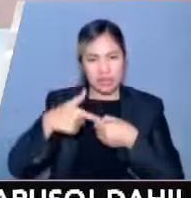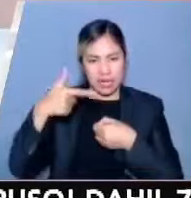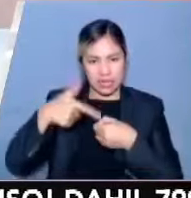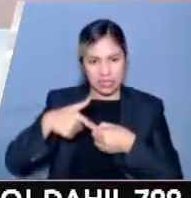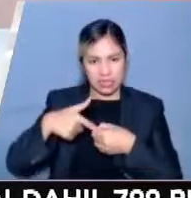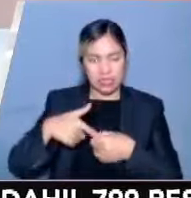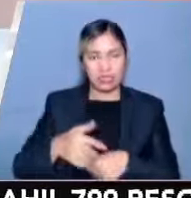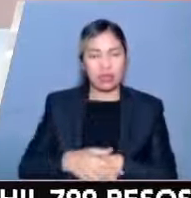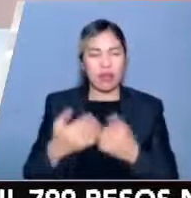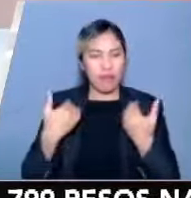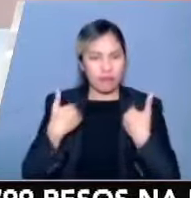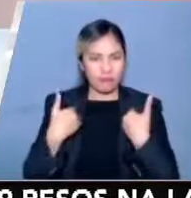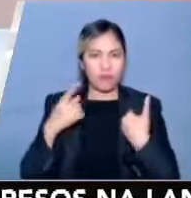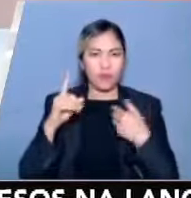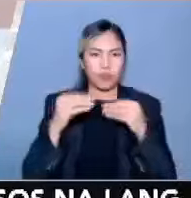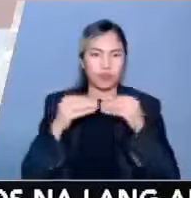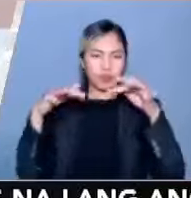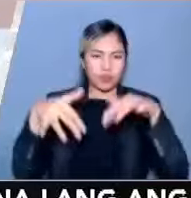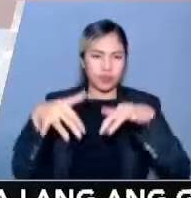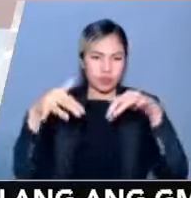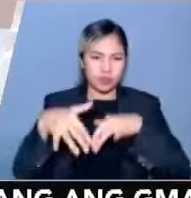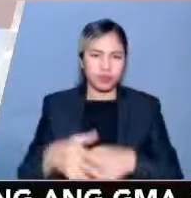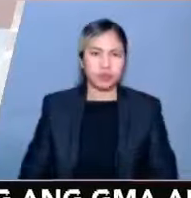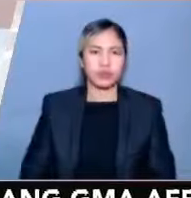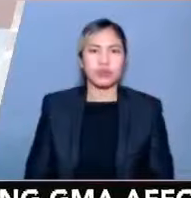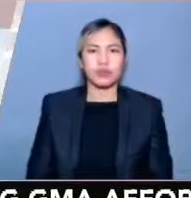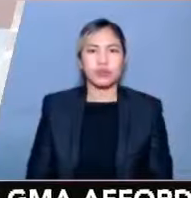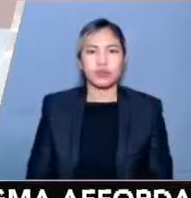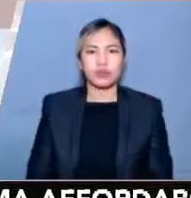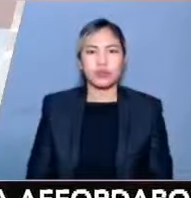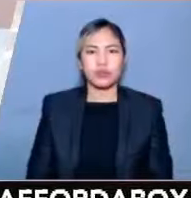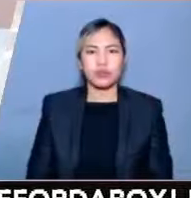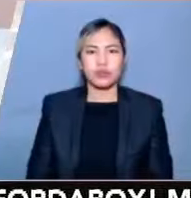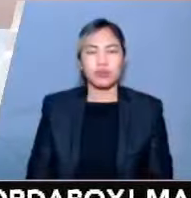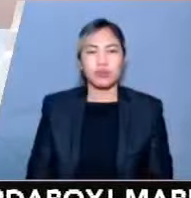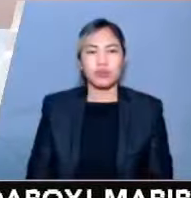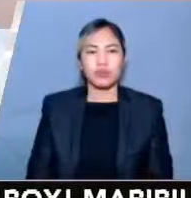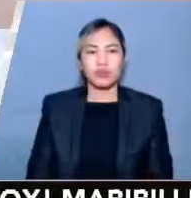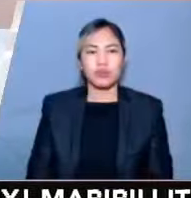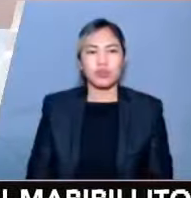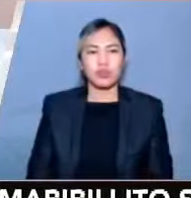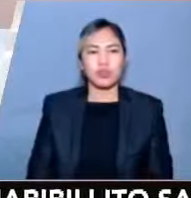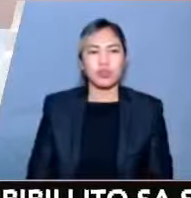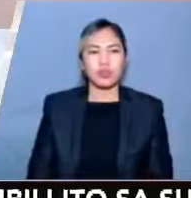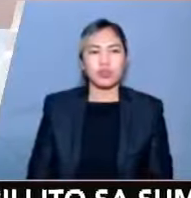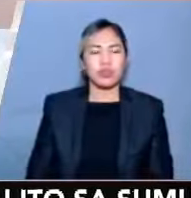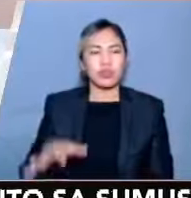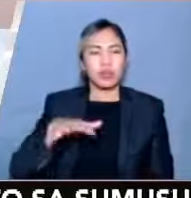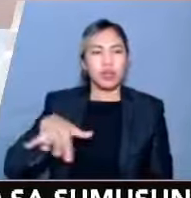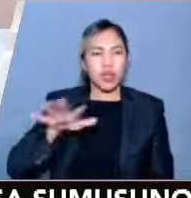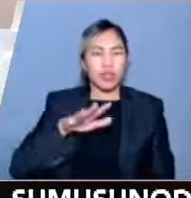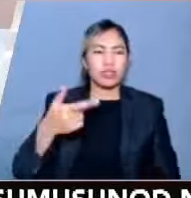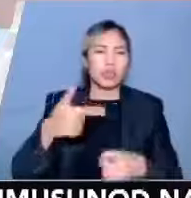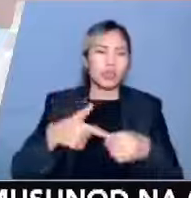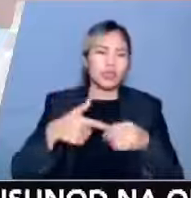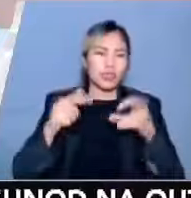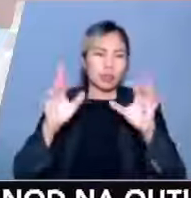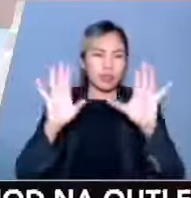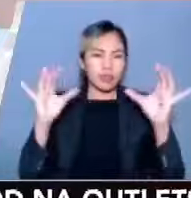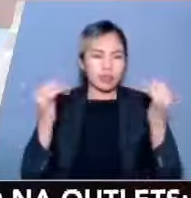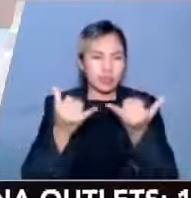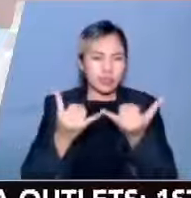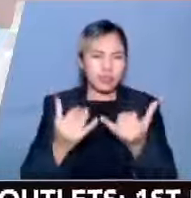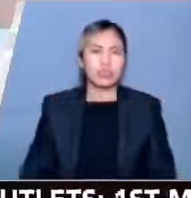that so that the trucks of yung mga malalaking oil companies po under this